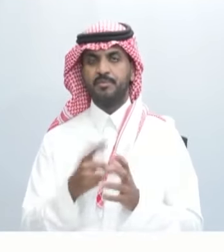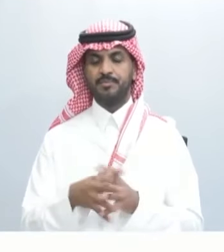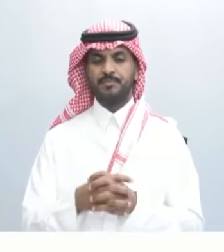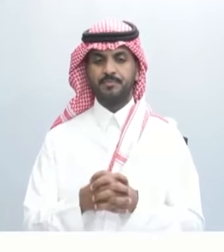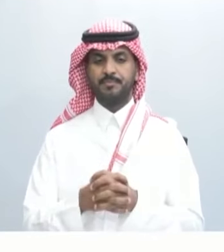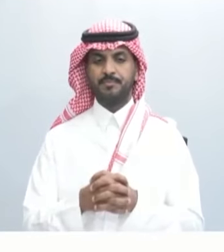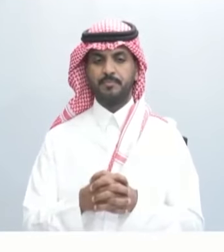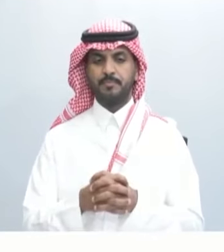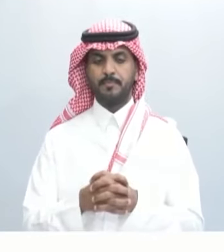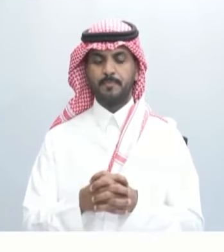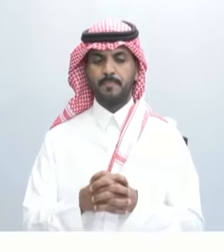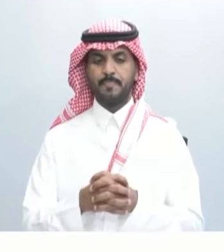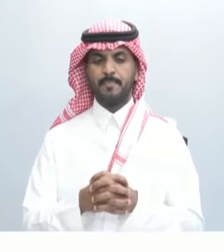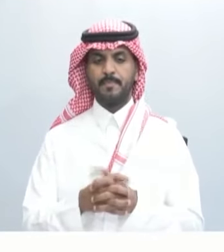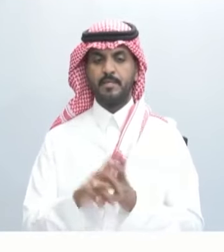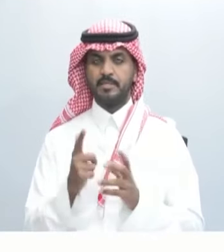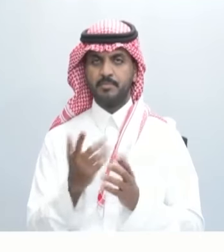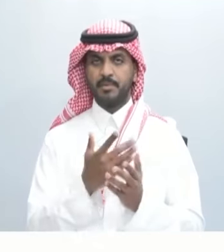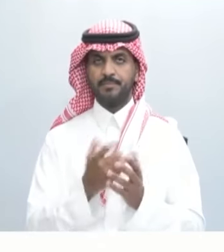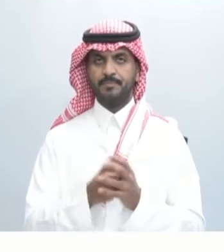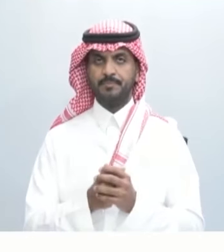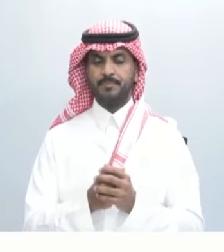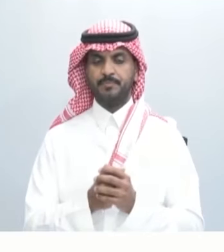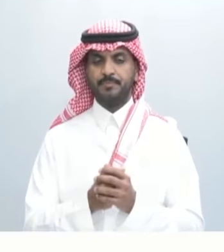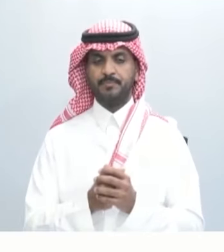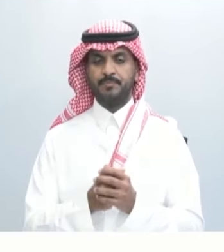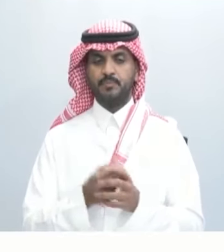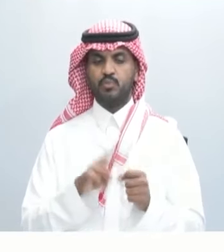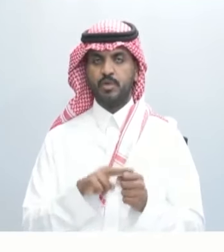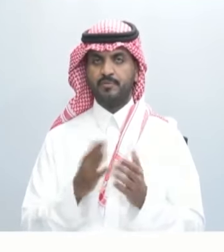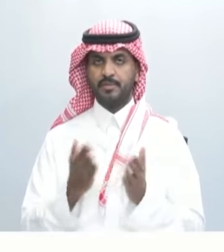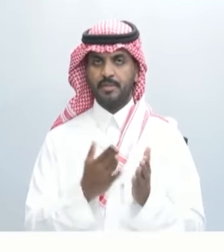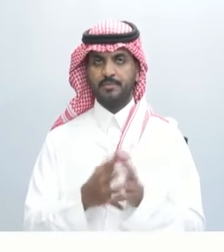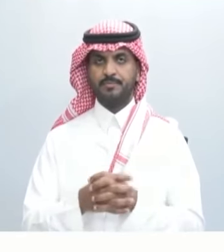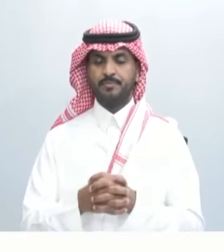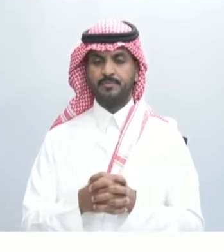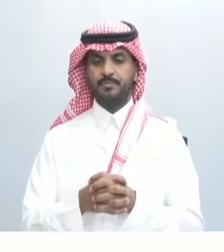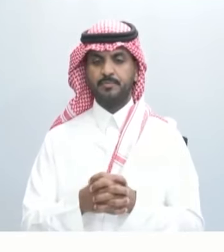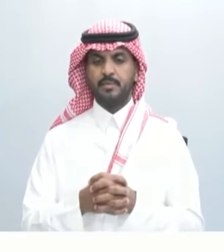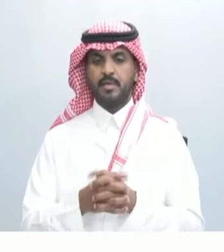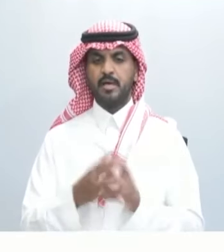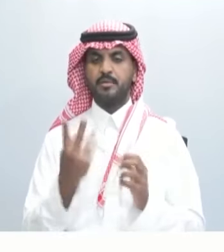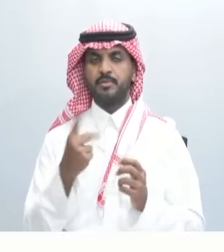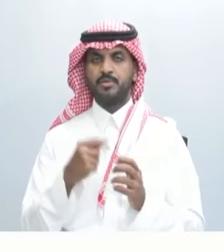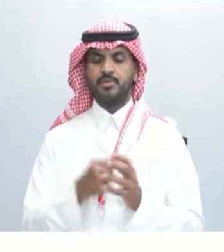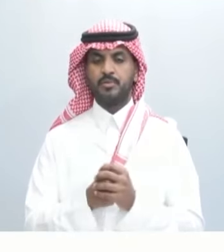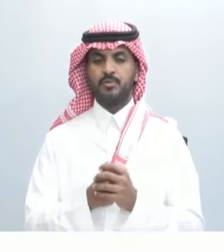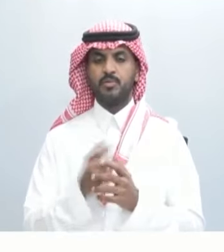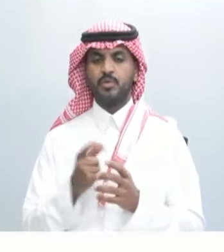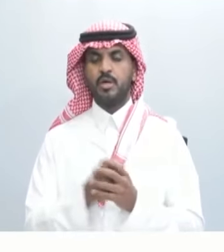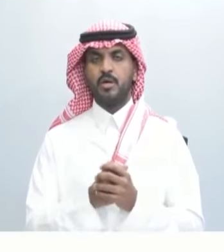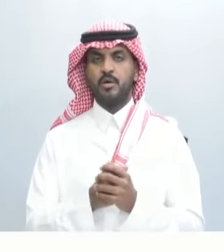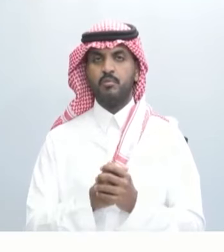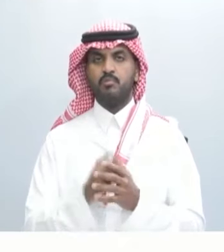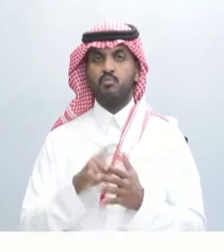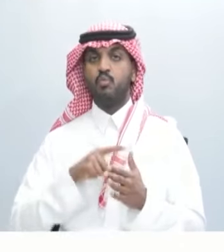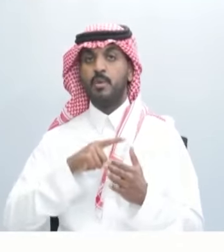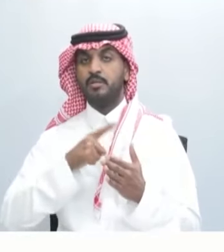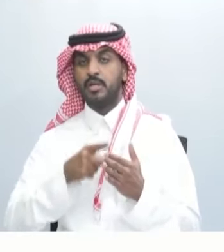فنرى هنا السبعه بارك الله فيكم المضاعف التالي هو 14 وهنا مباشره